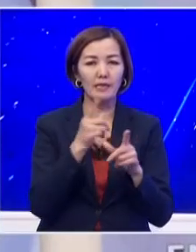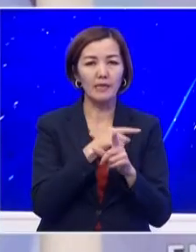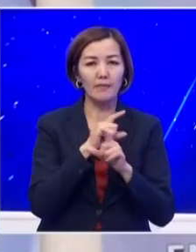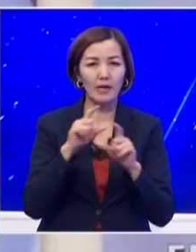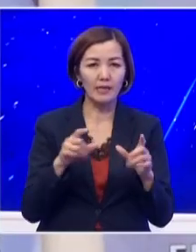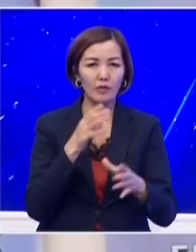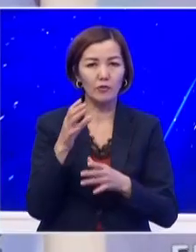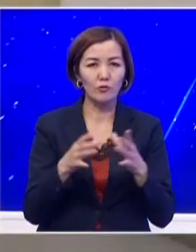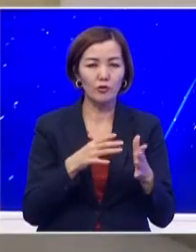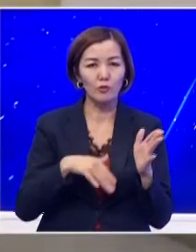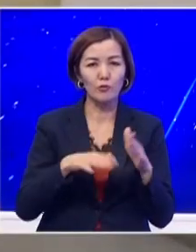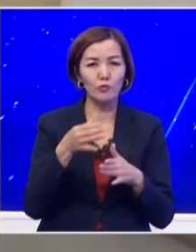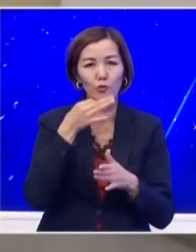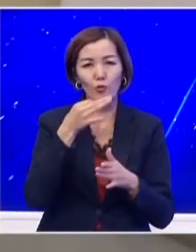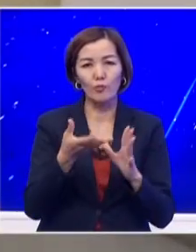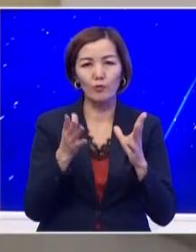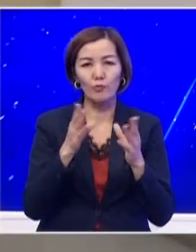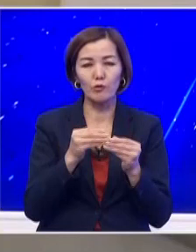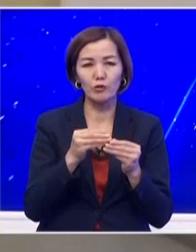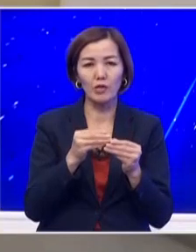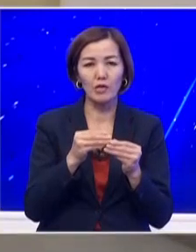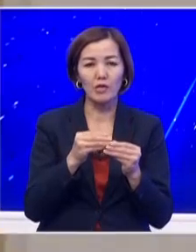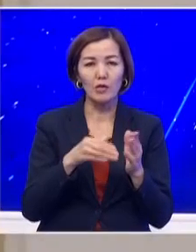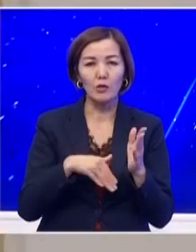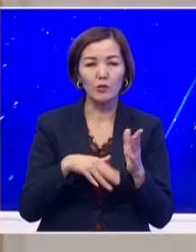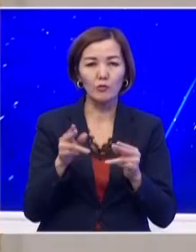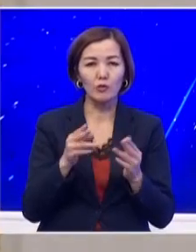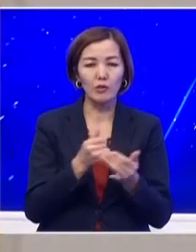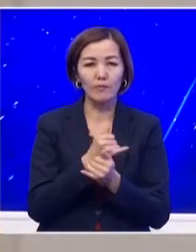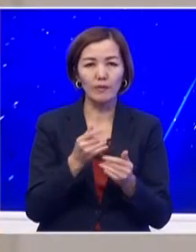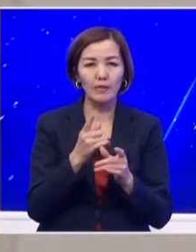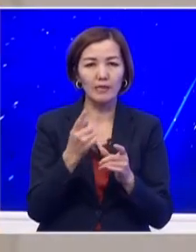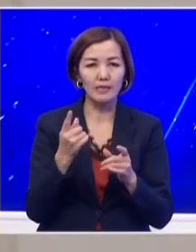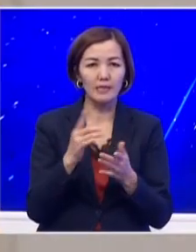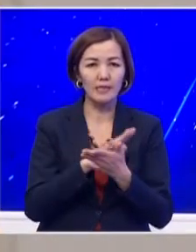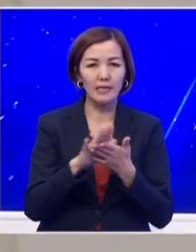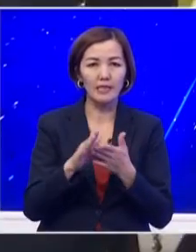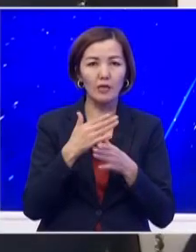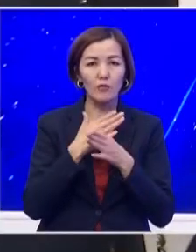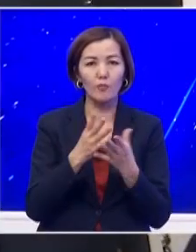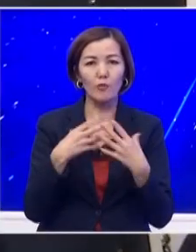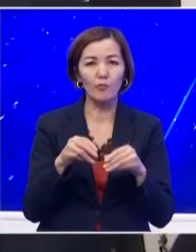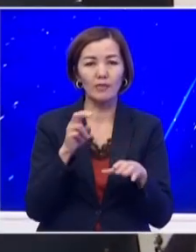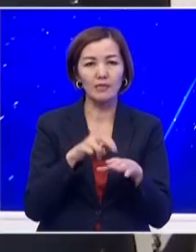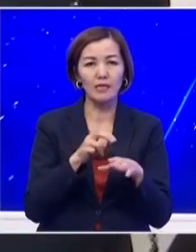емханадағы дүниежүзілік озық тәжірибе бойынша өнімді жұмыс істеп жатқан алғашқы медициналық санитарлық